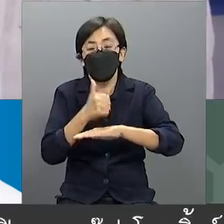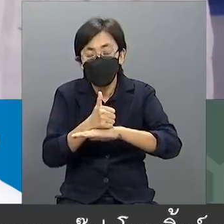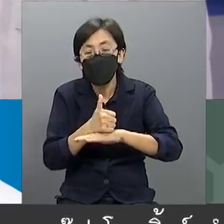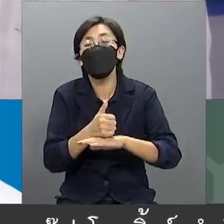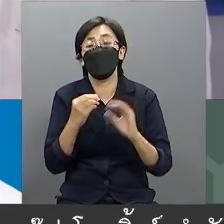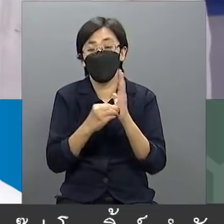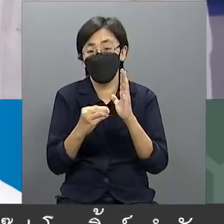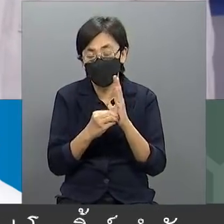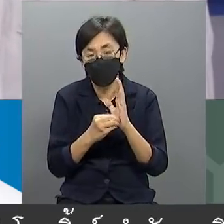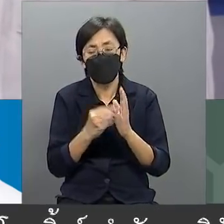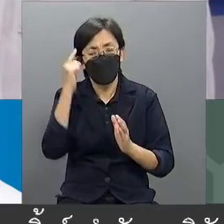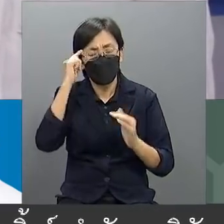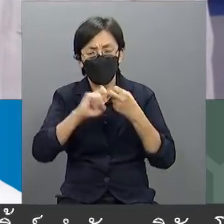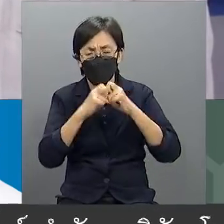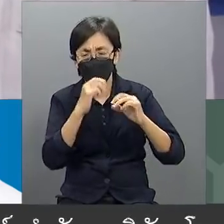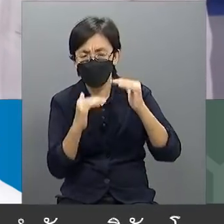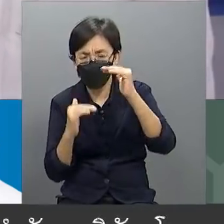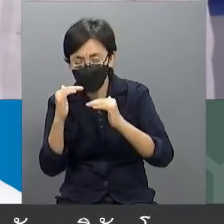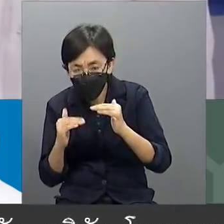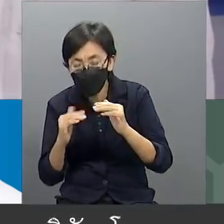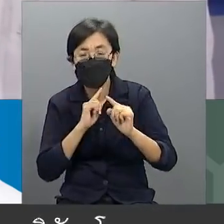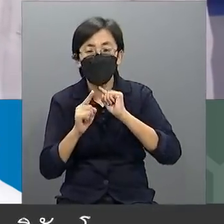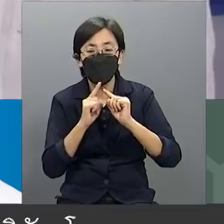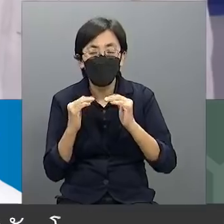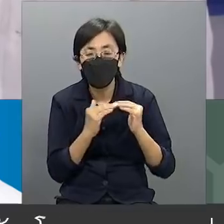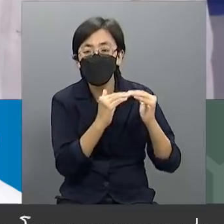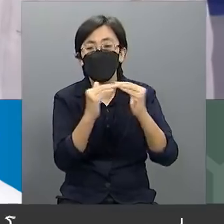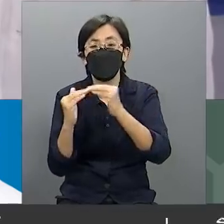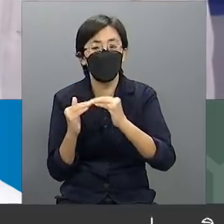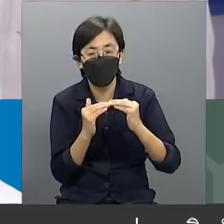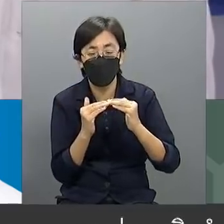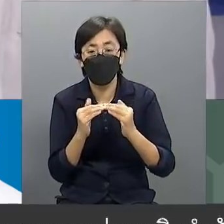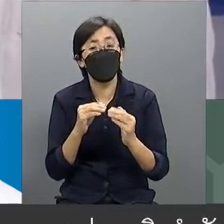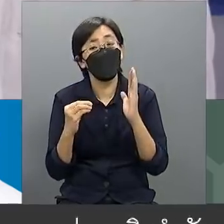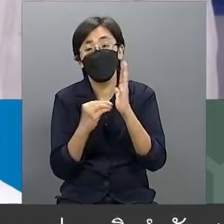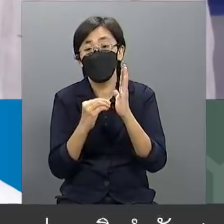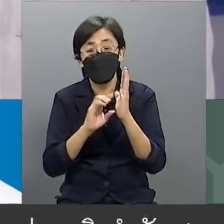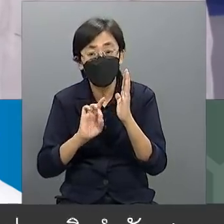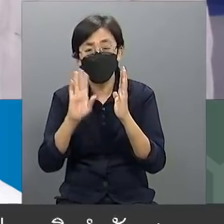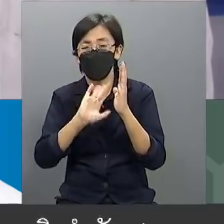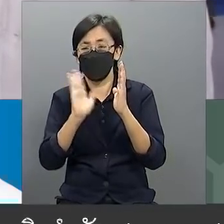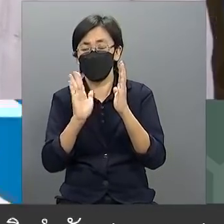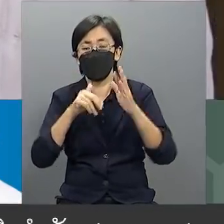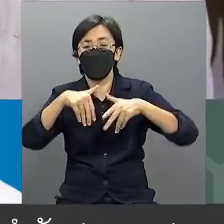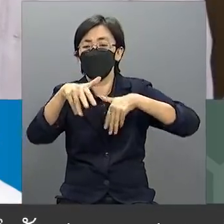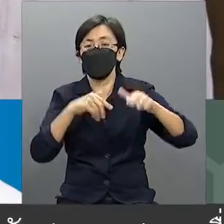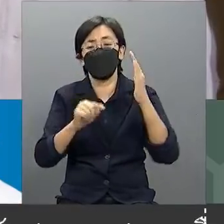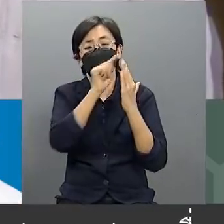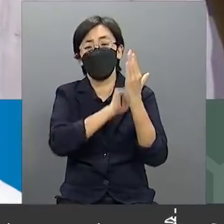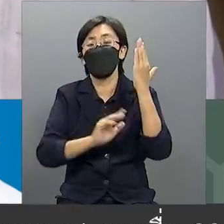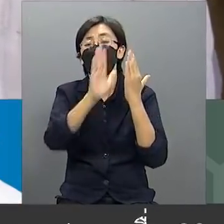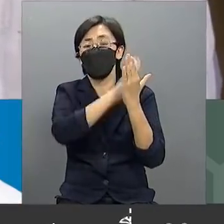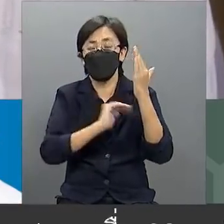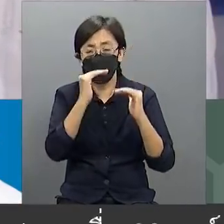ที่มันเกิดขึ้นกับคนกรุงเทพฯซึ่งมันไม่ได้เกิดขึ้นเฉพาะกับคนกรุงเทพฯนะวันเกิดขึ้นกับประชาชนทั่วประเทศนะฮะผมคิดว่า